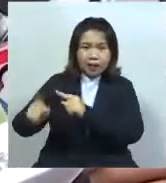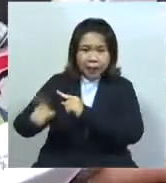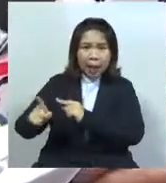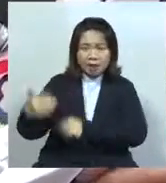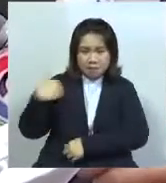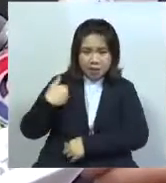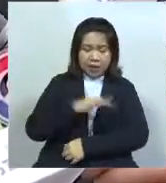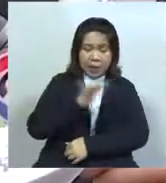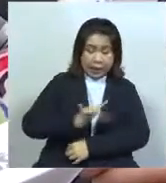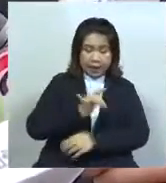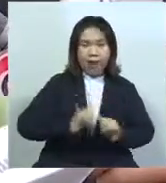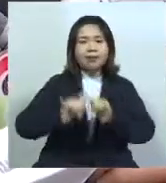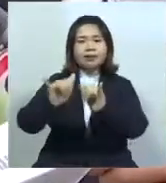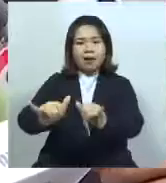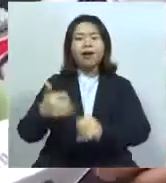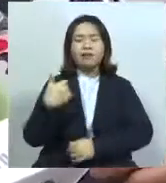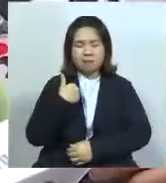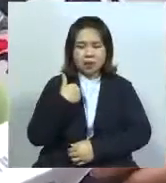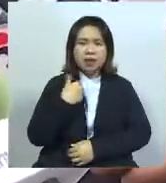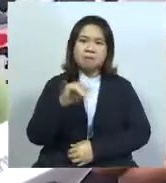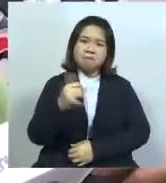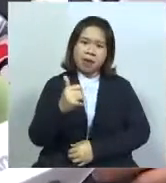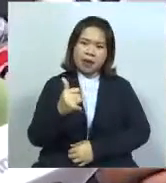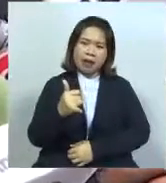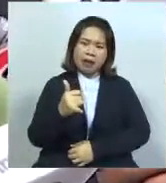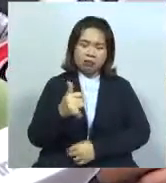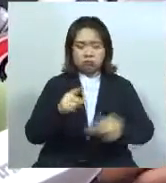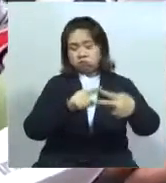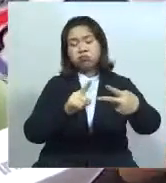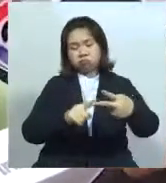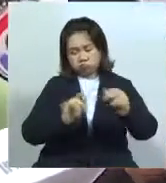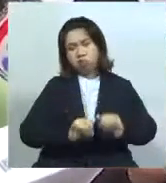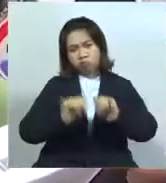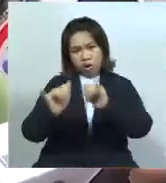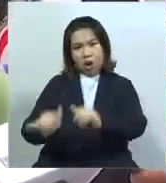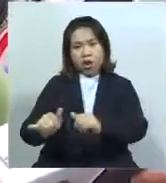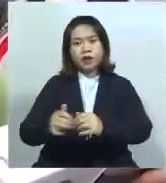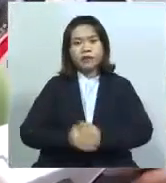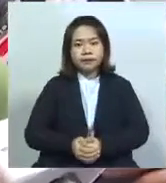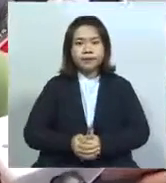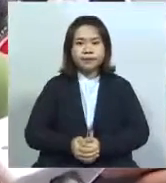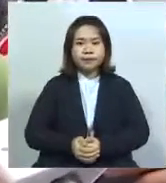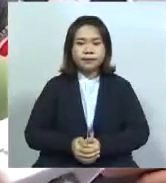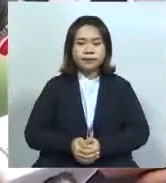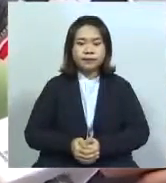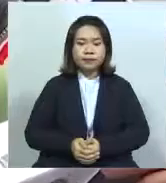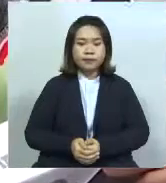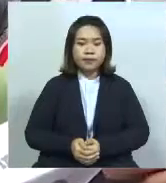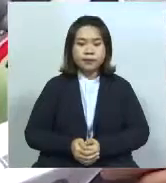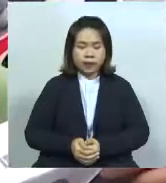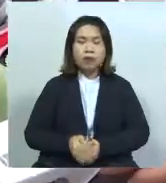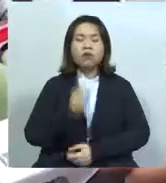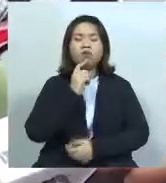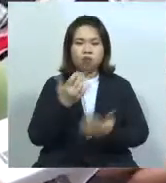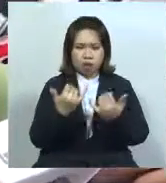าติก็มีบางพื้นที่ก็เอาไปทั้ง2พื้นที่ก็เอาไปในพื้นที่ที่เตรียมไว้แล้วนะครับเรื่